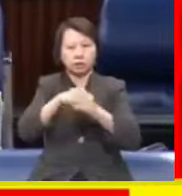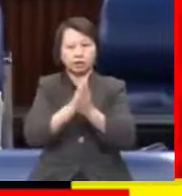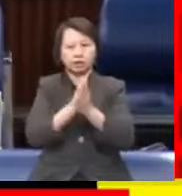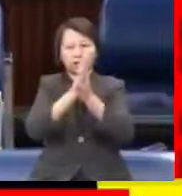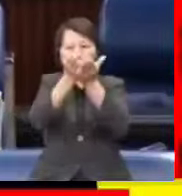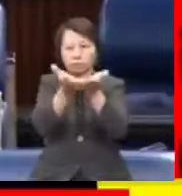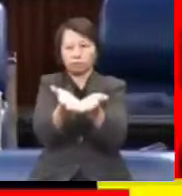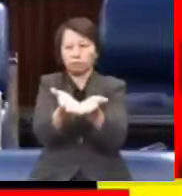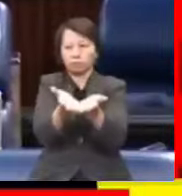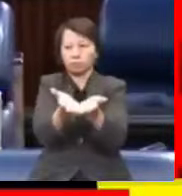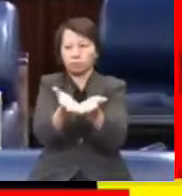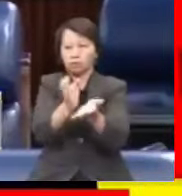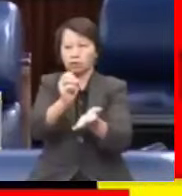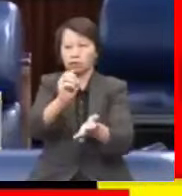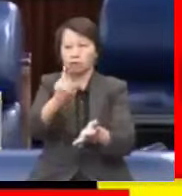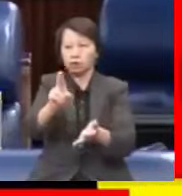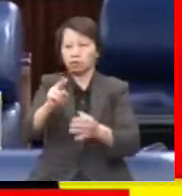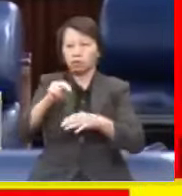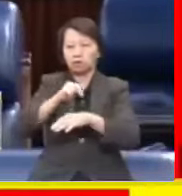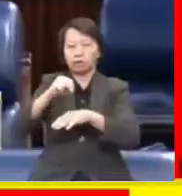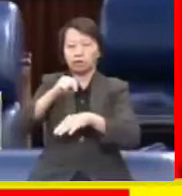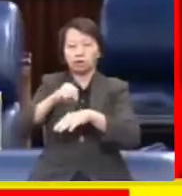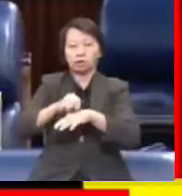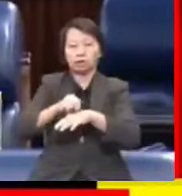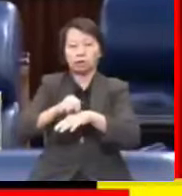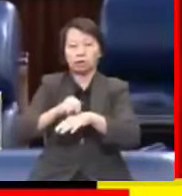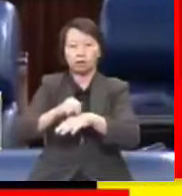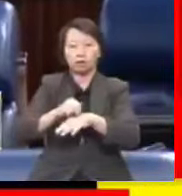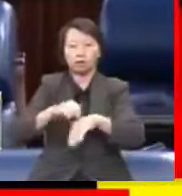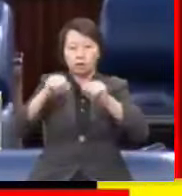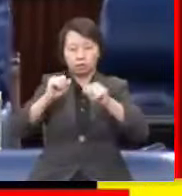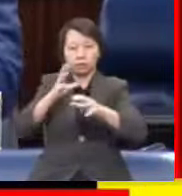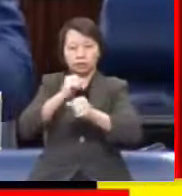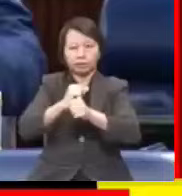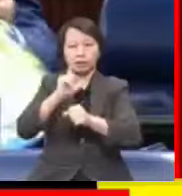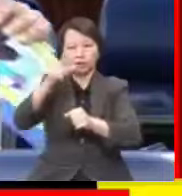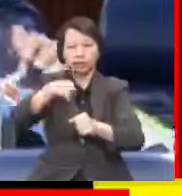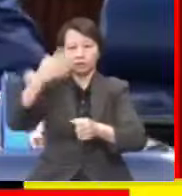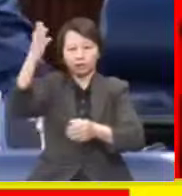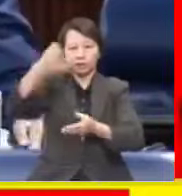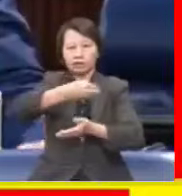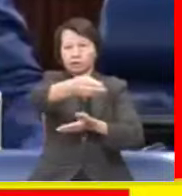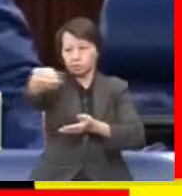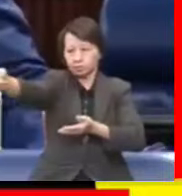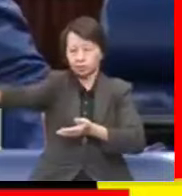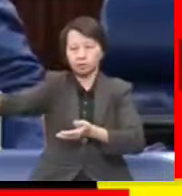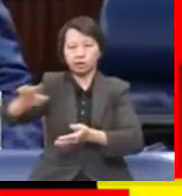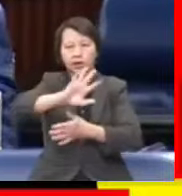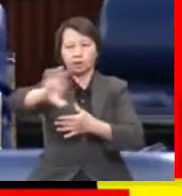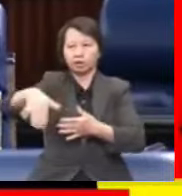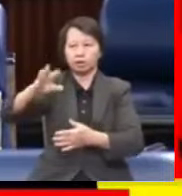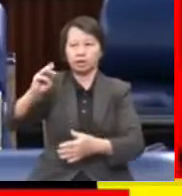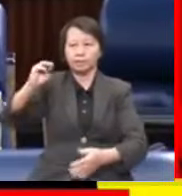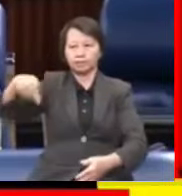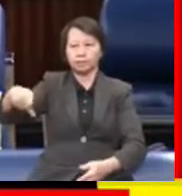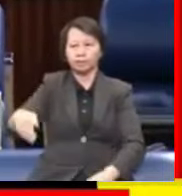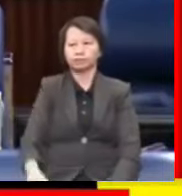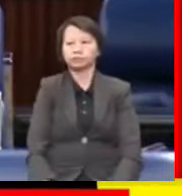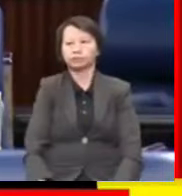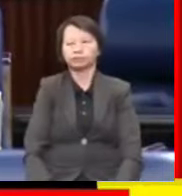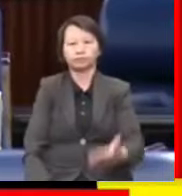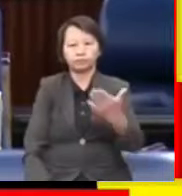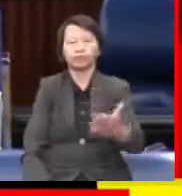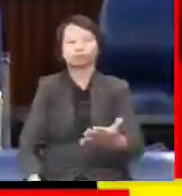epitomy Of Nation boleh dapat nan sayakan kepada ahli dewan yang berhormat soalan majukan